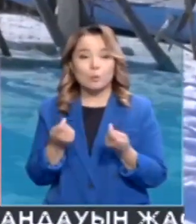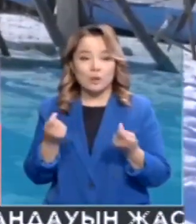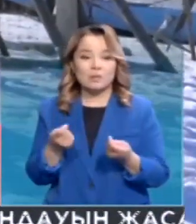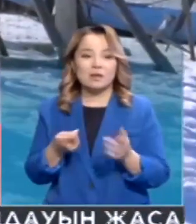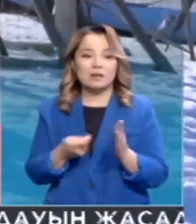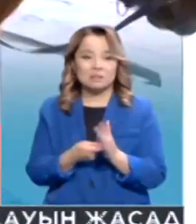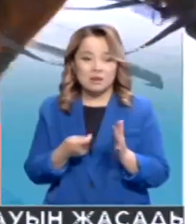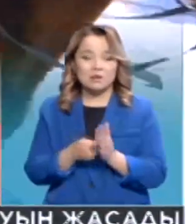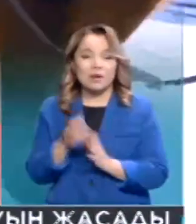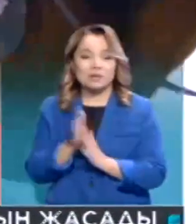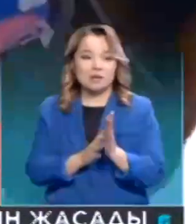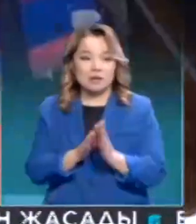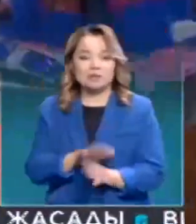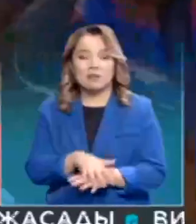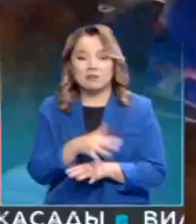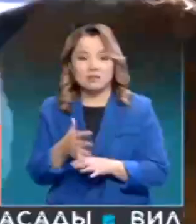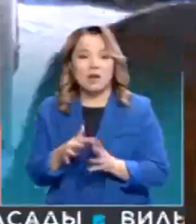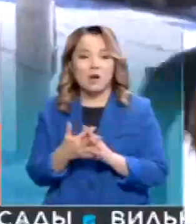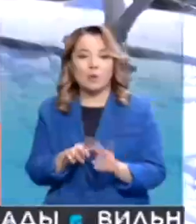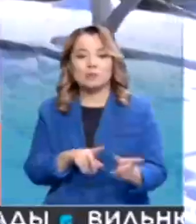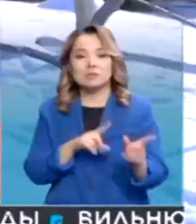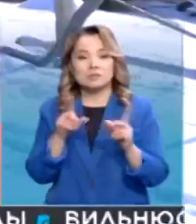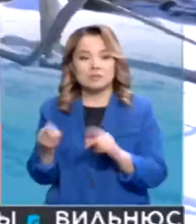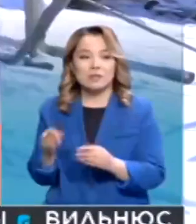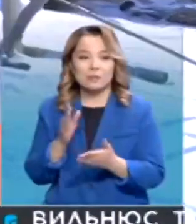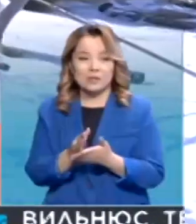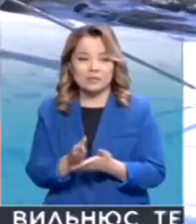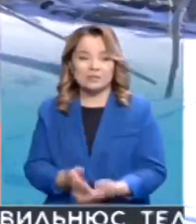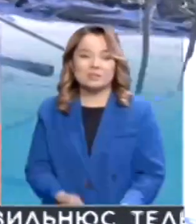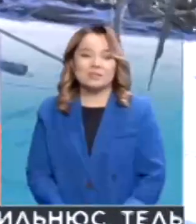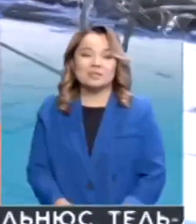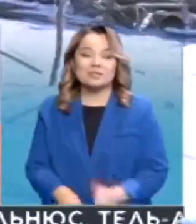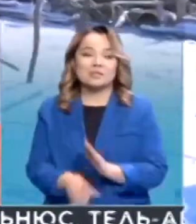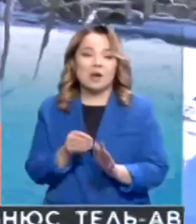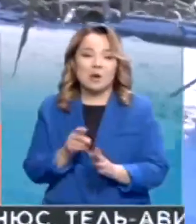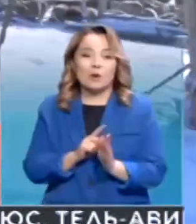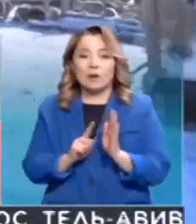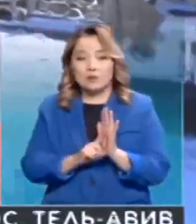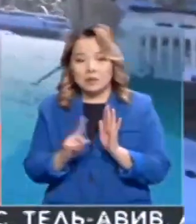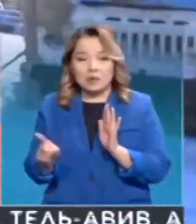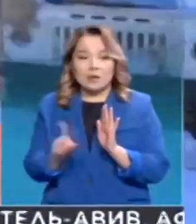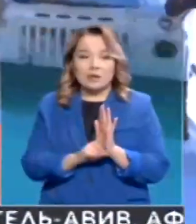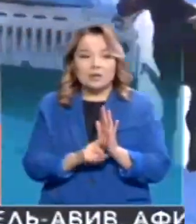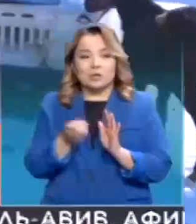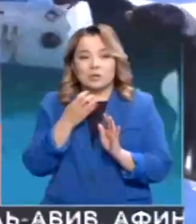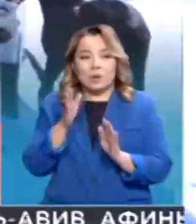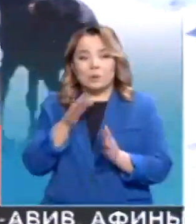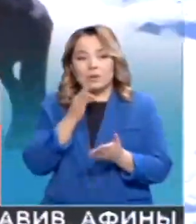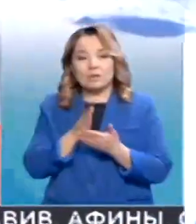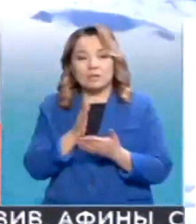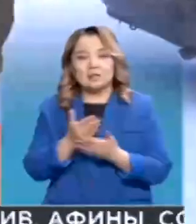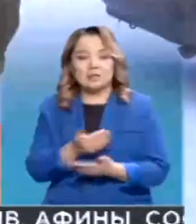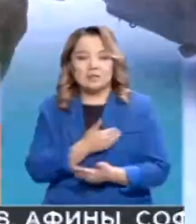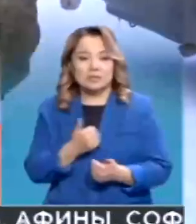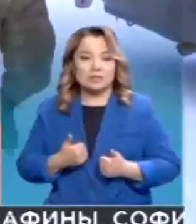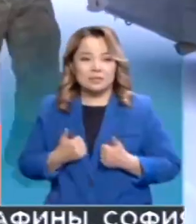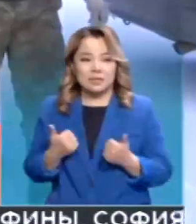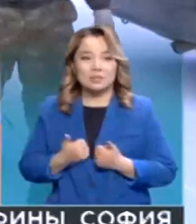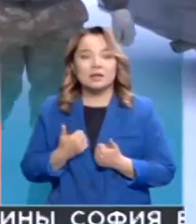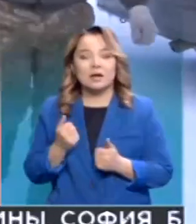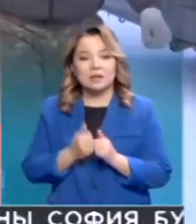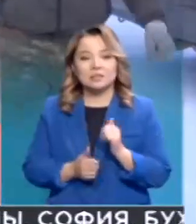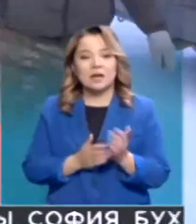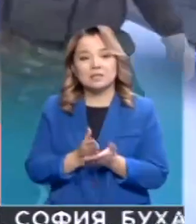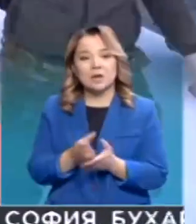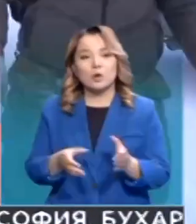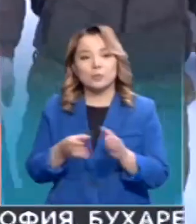қойына жемшөп салып, бірден ауылға тартты. Ағында сайлауға барып қайтсақ, жақсы болар еді. Еліміздегі әрбір